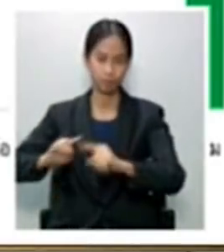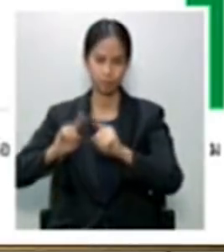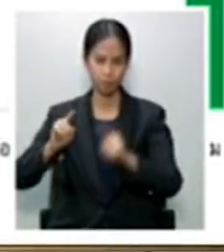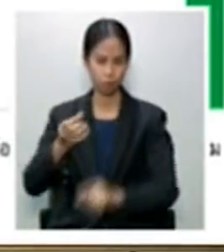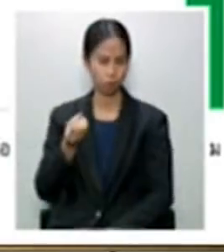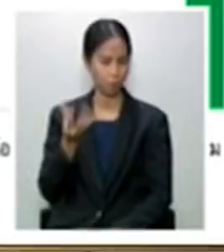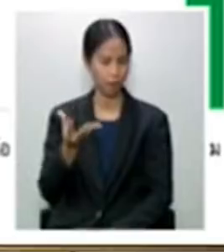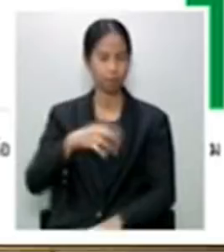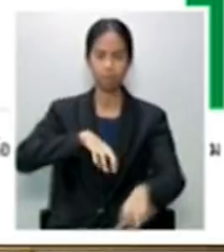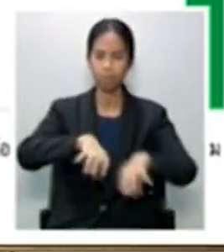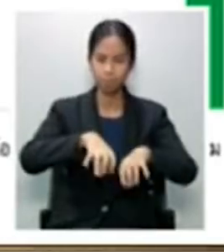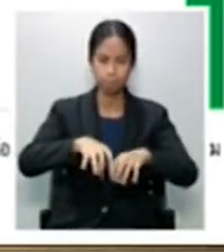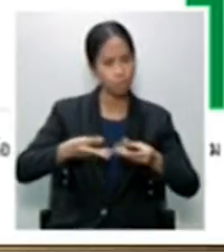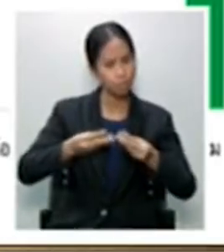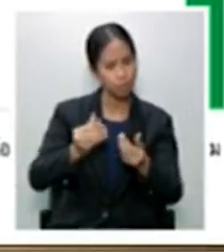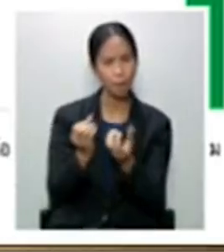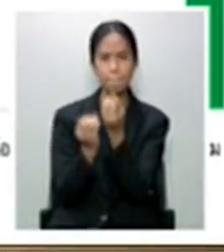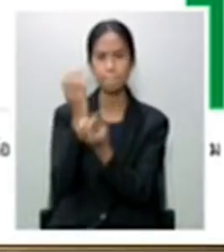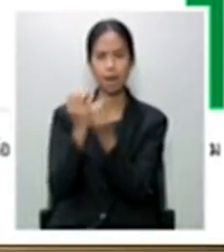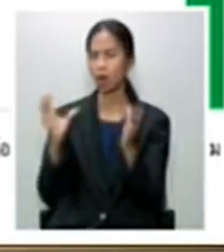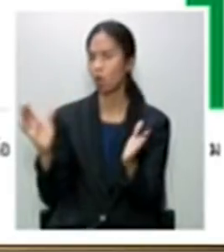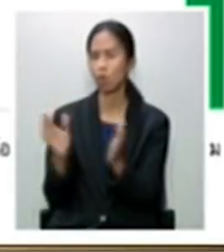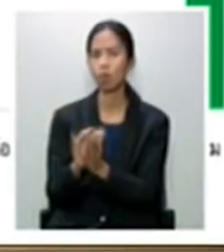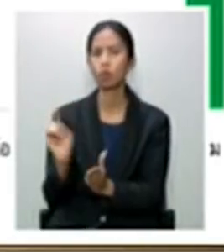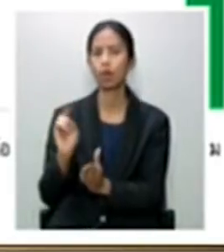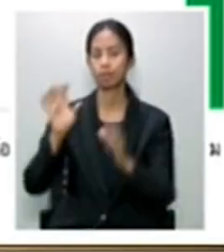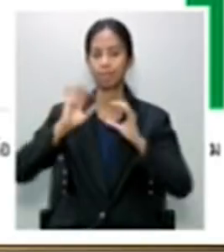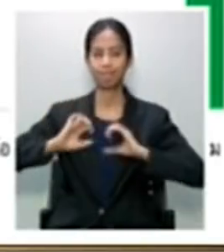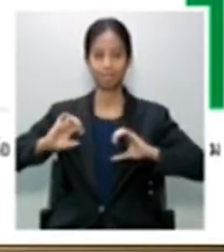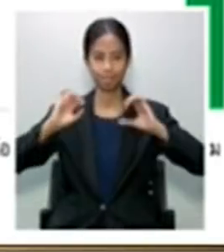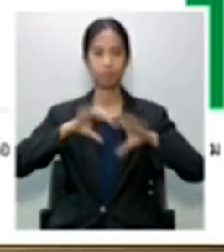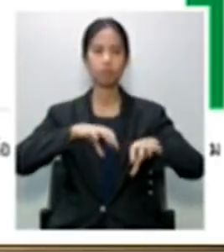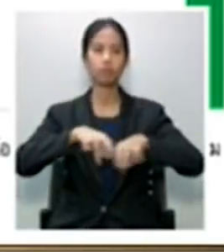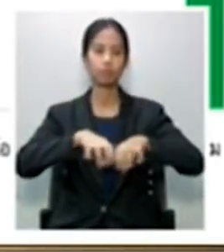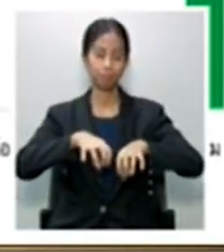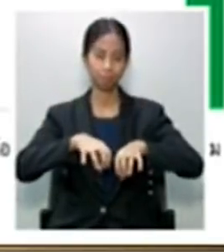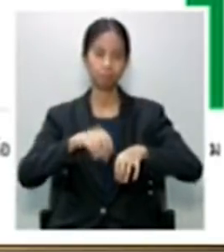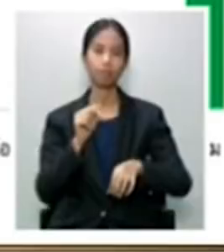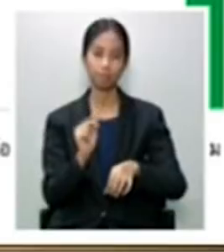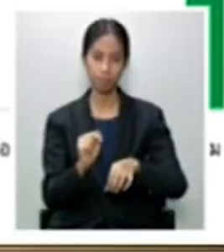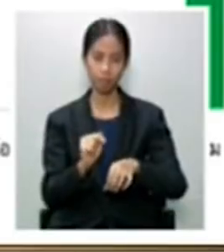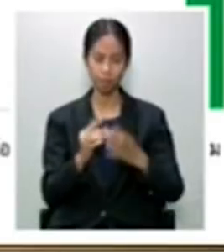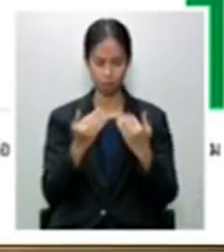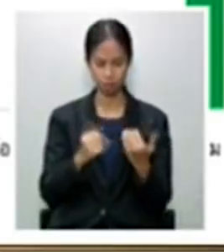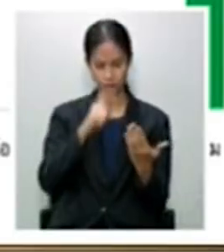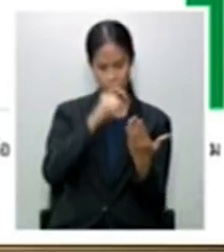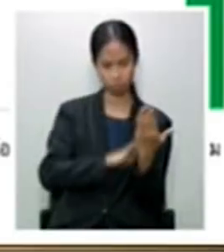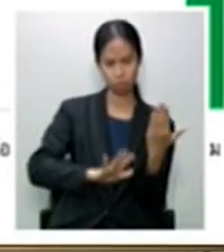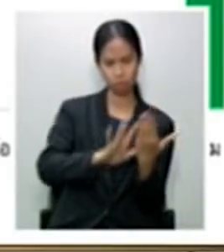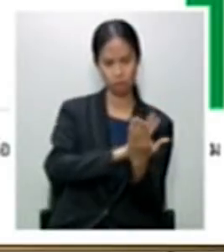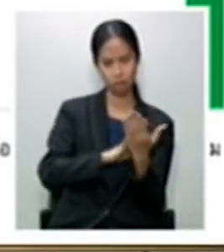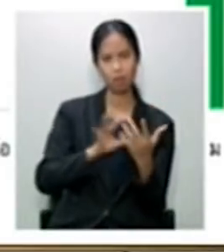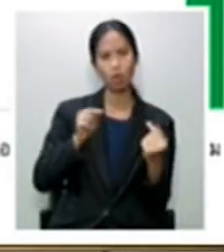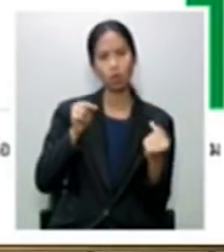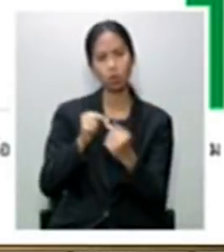มการบริหารจัดการที่ดินและป่าก็ยังมารวมอยู่ที่รัฐไทยอีกด้วยการบริหารแบบนี้ประเทศไทยมีอุตสาหกรรมป่าไ